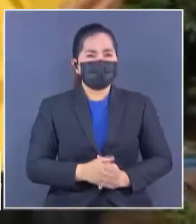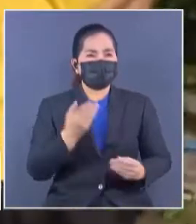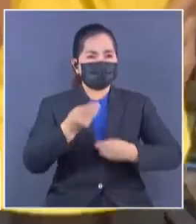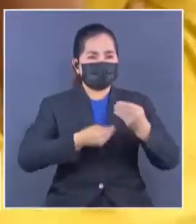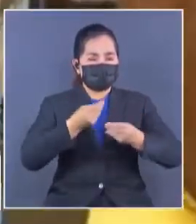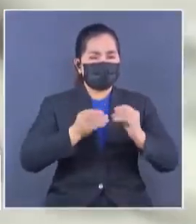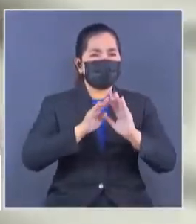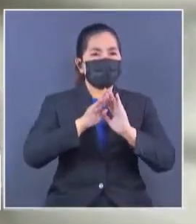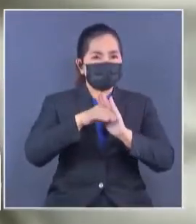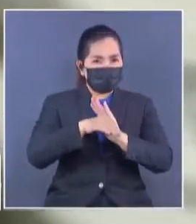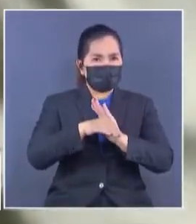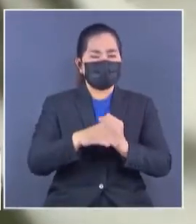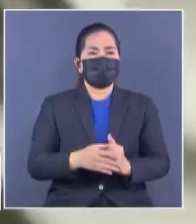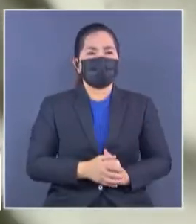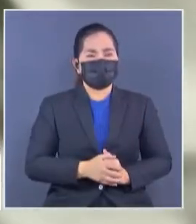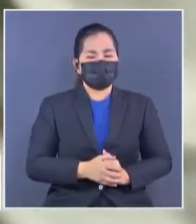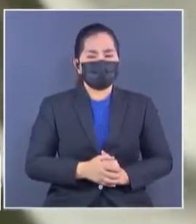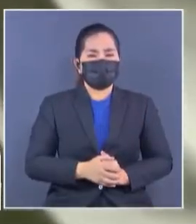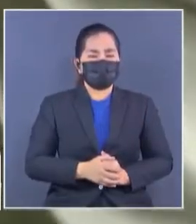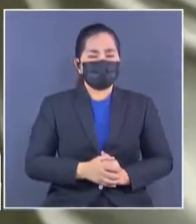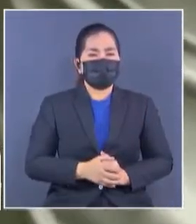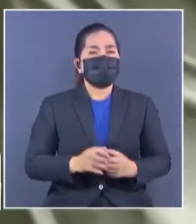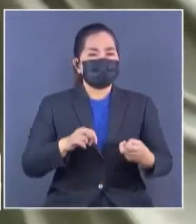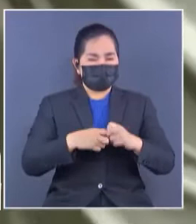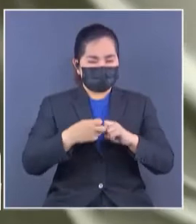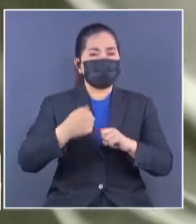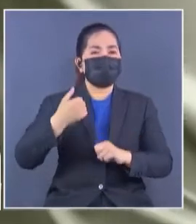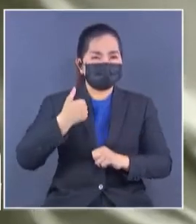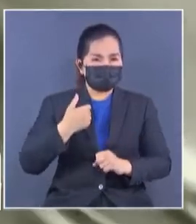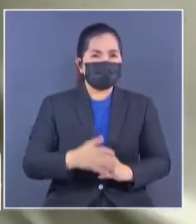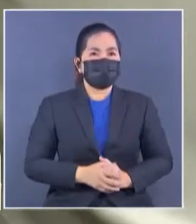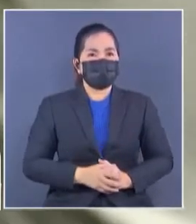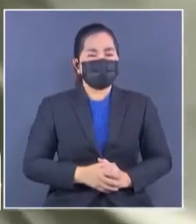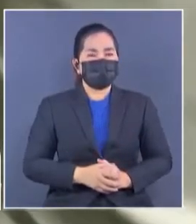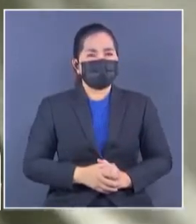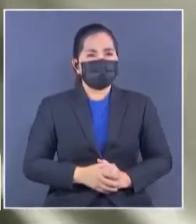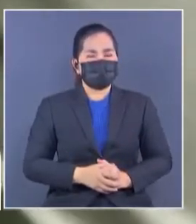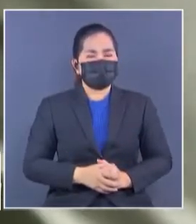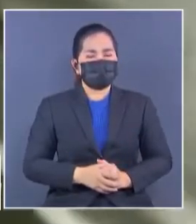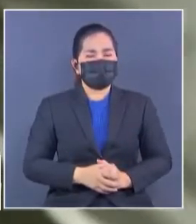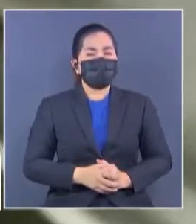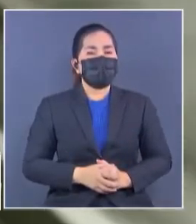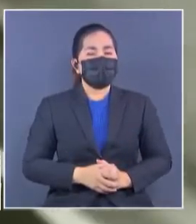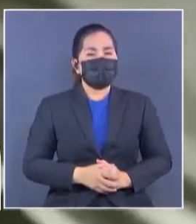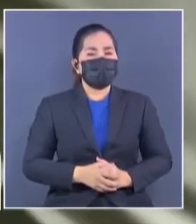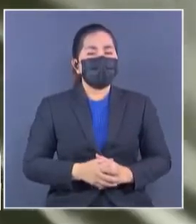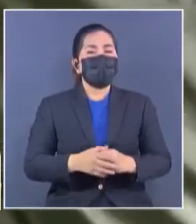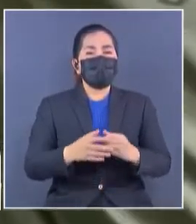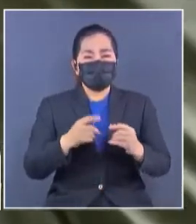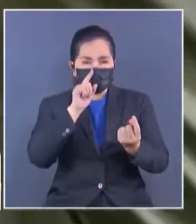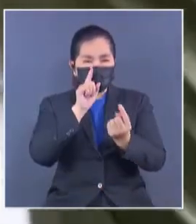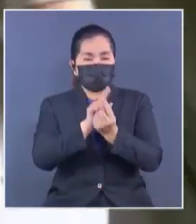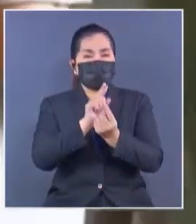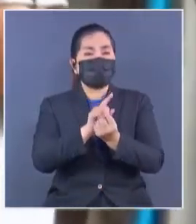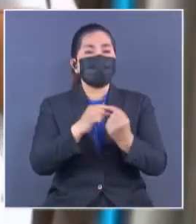ขายมันก็เลยตกพอมีคนมาขายแข่งในพื้นที่มันก็เลยเป็นปัญหาส่วนความสัมพันธ์กับกำนันตำบลเกาะเรียนผู้ดูแลโรงน้ำแข็